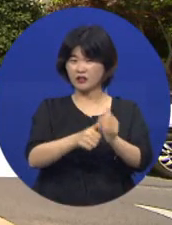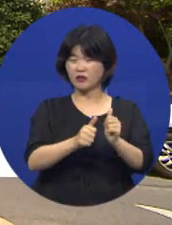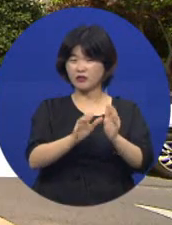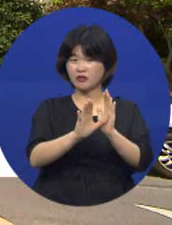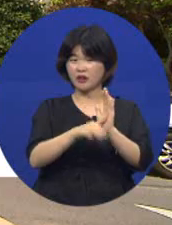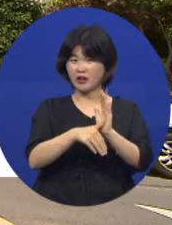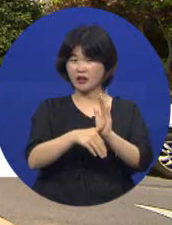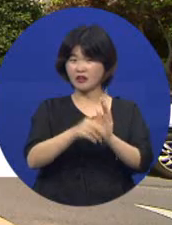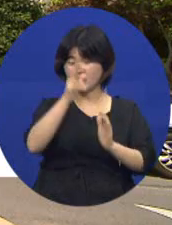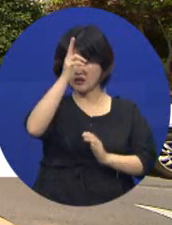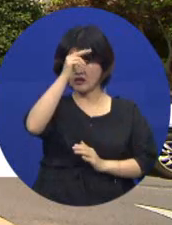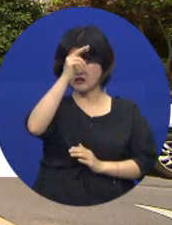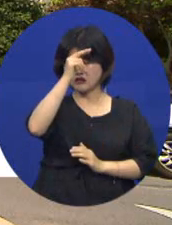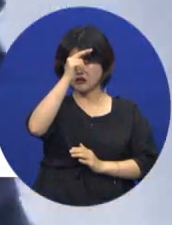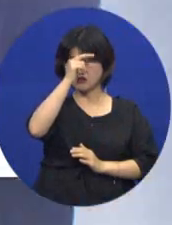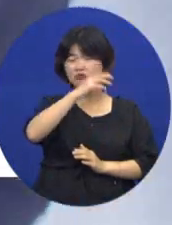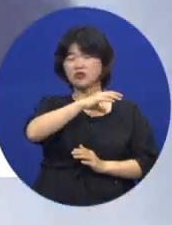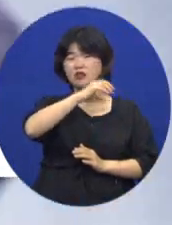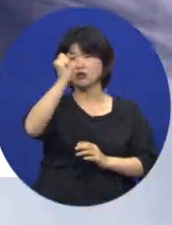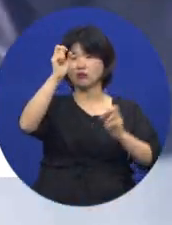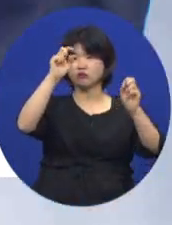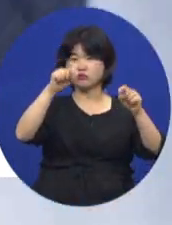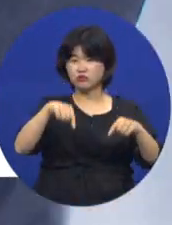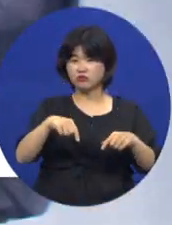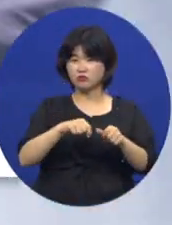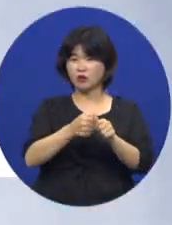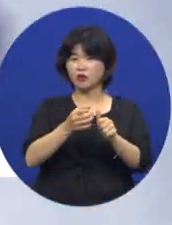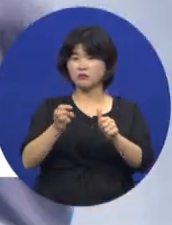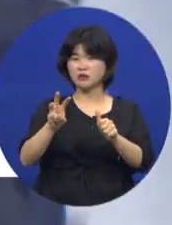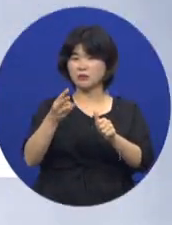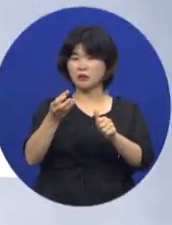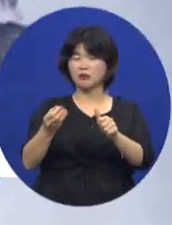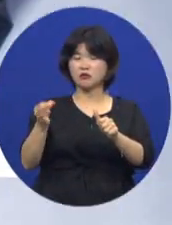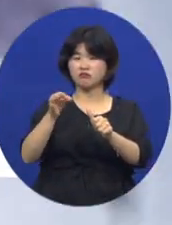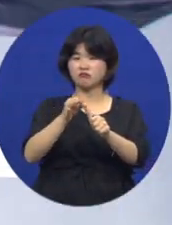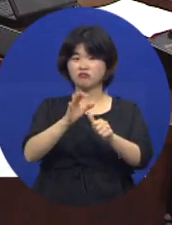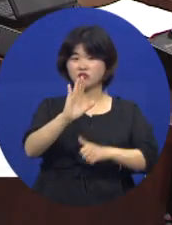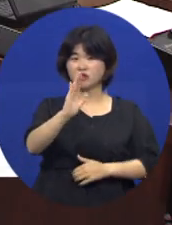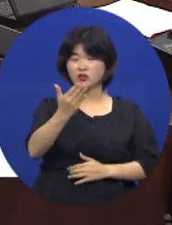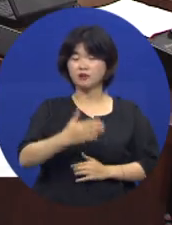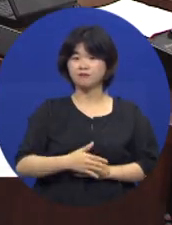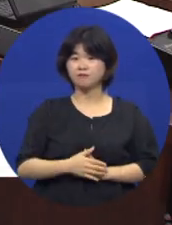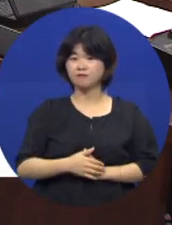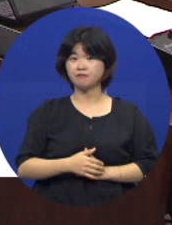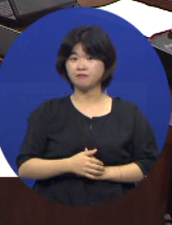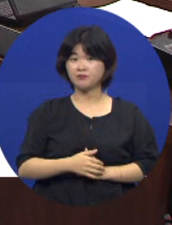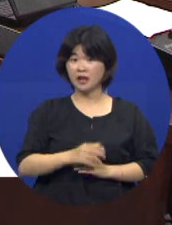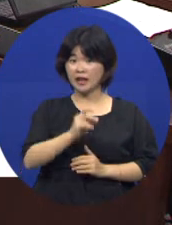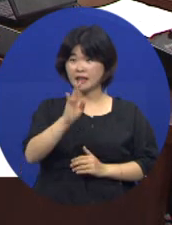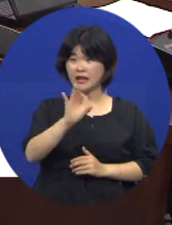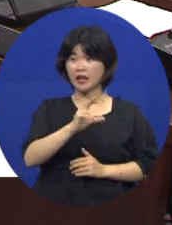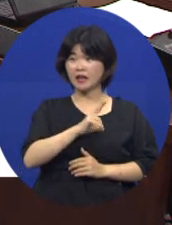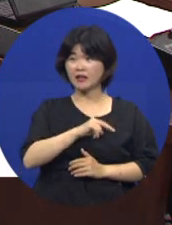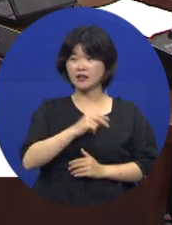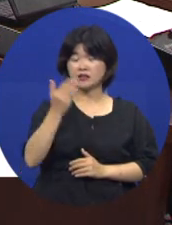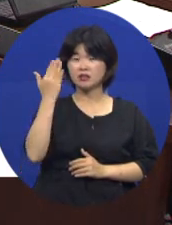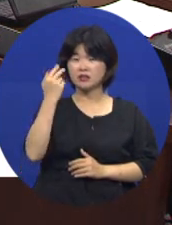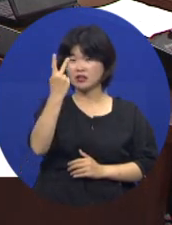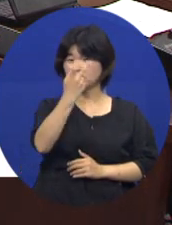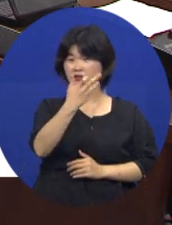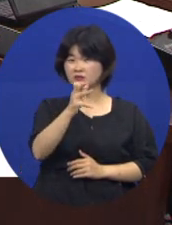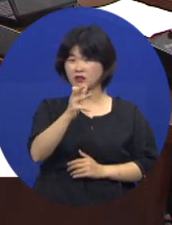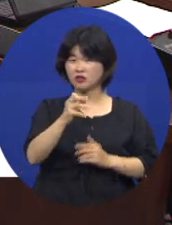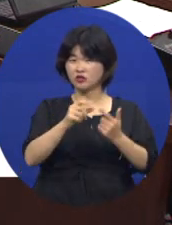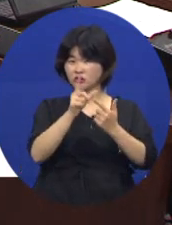검찰이 당선무효 형에 해당하는 벌금 300만 원을 구형했습니다 양 위원은 지난 2018년